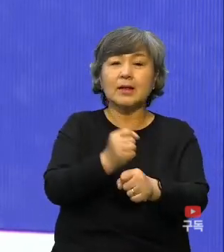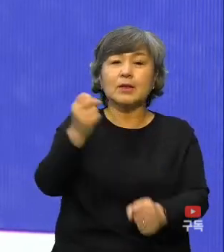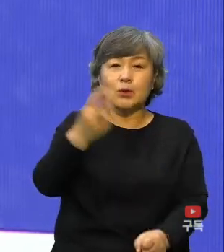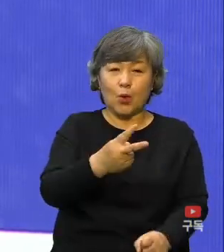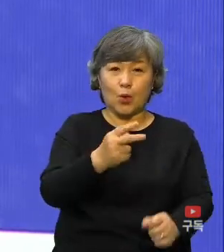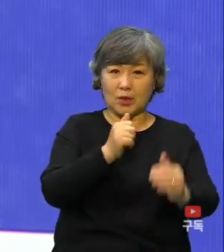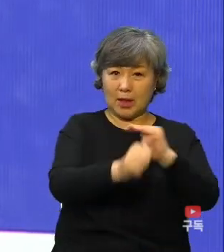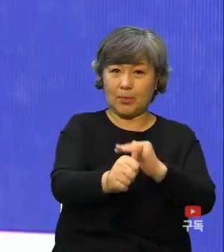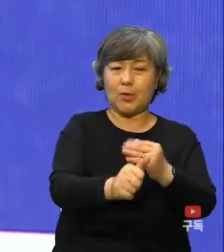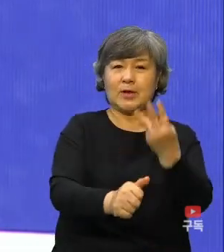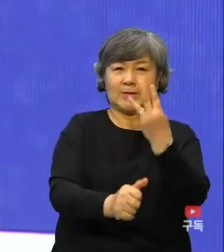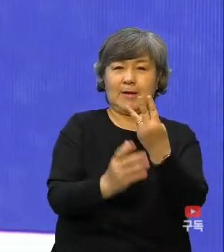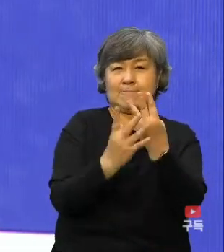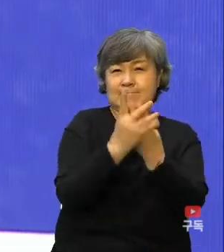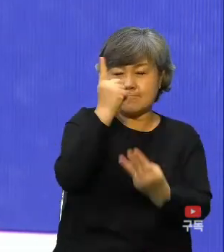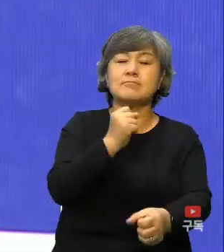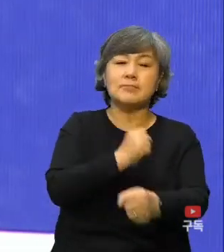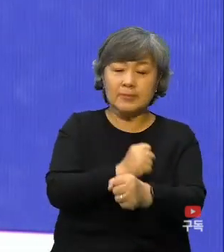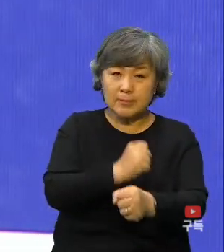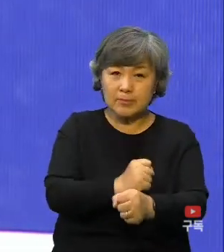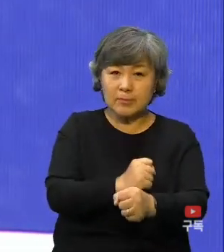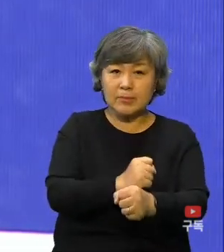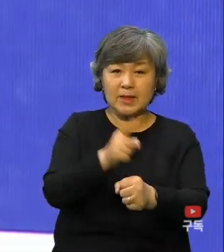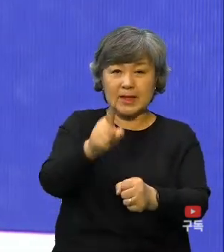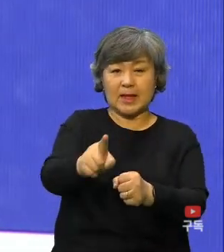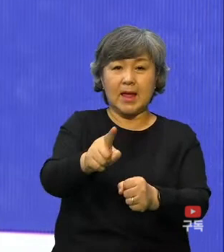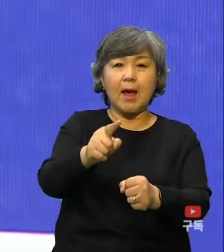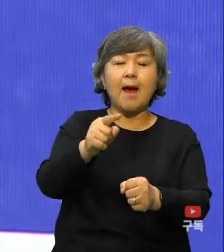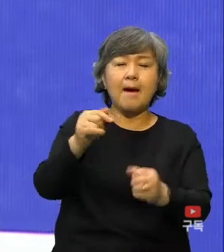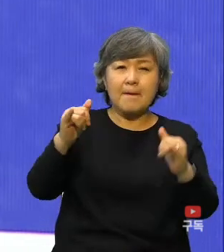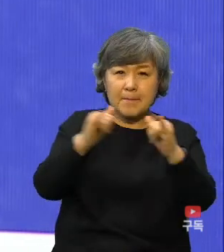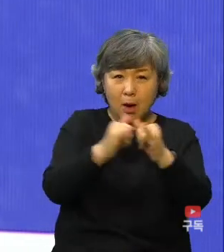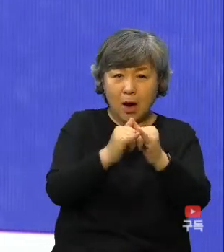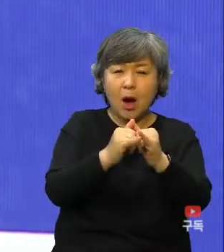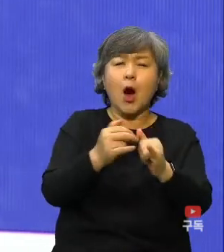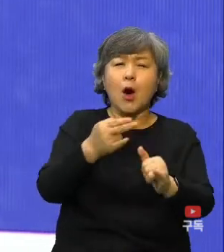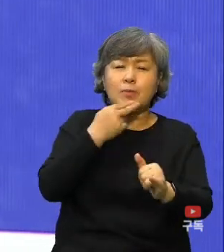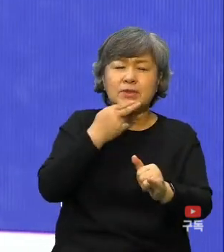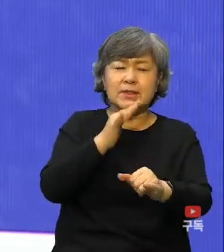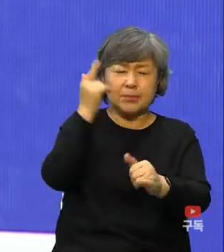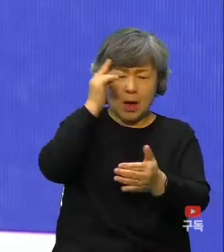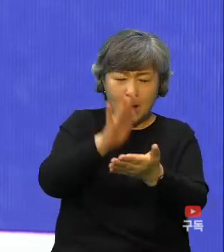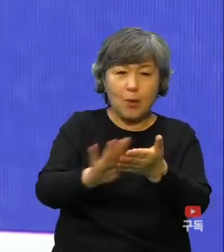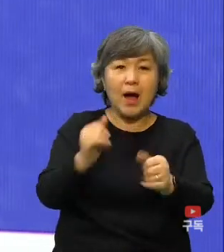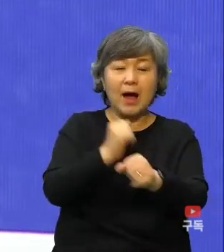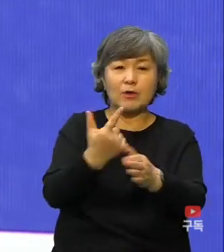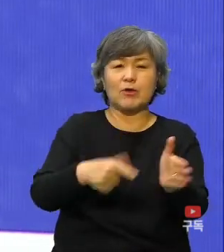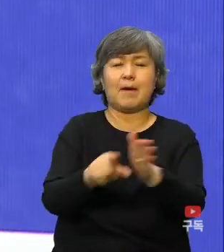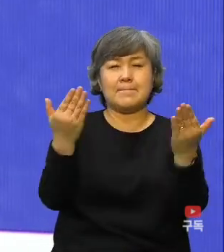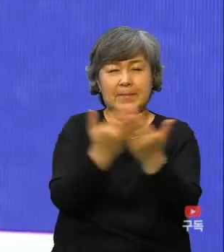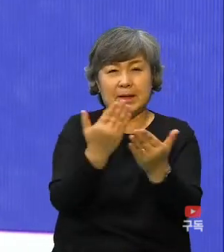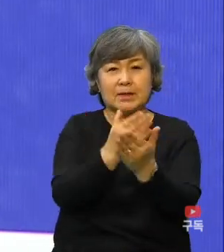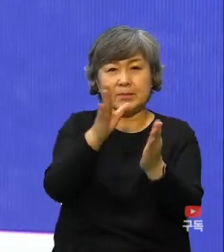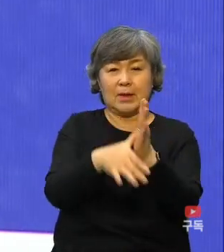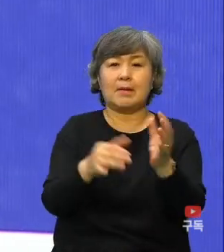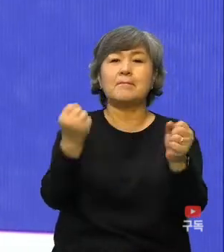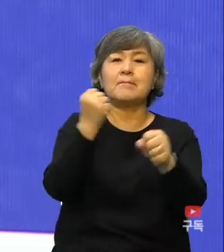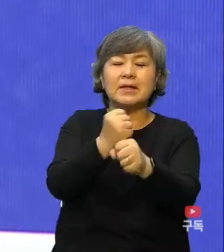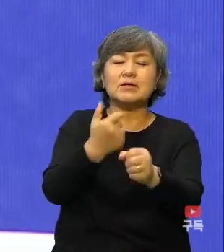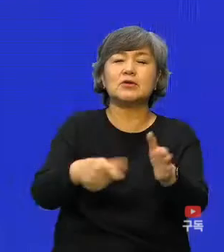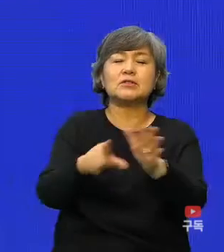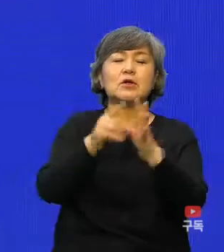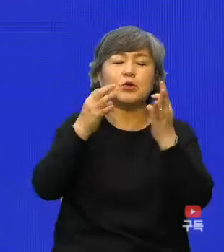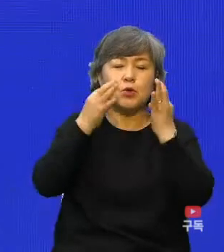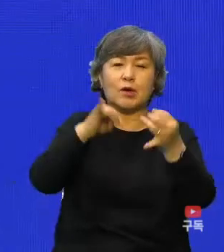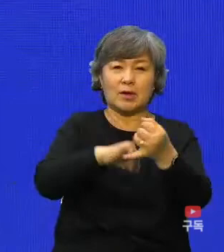그리고 당대표가 삼위일체가 되어 한반도 비핵화와 평화협정의 문을 다시 열어 한반도 평화번영의 시대를 만들기 위해 최선을